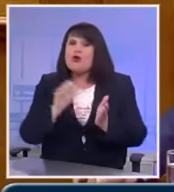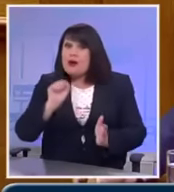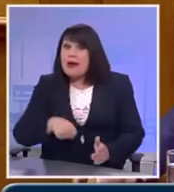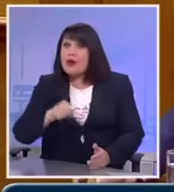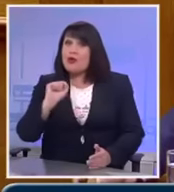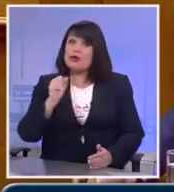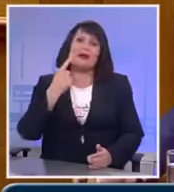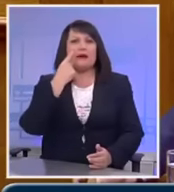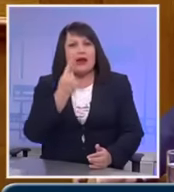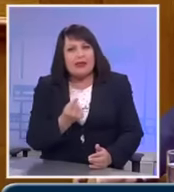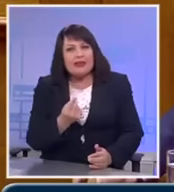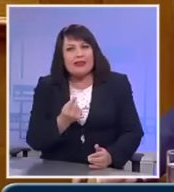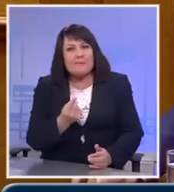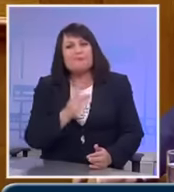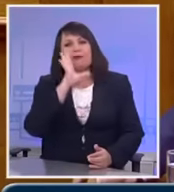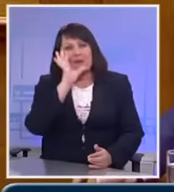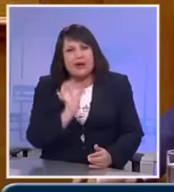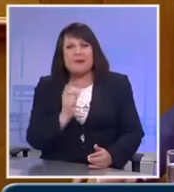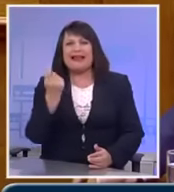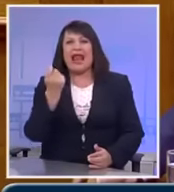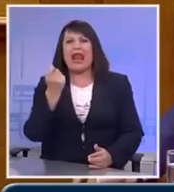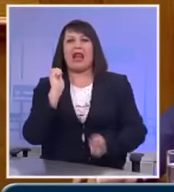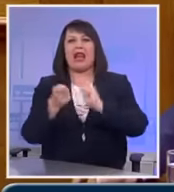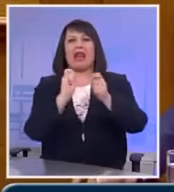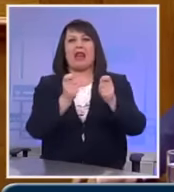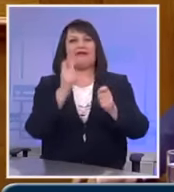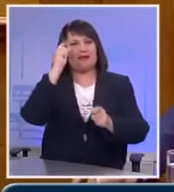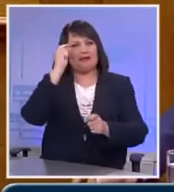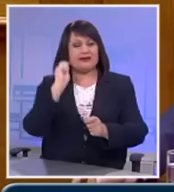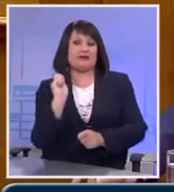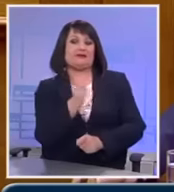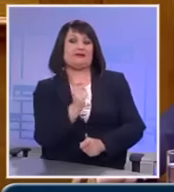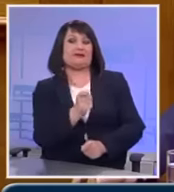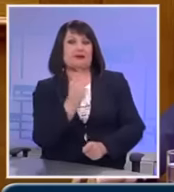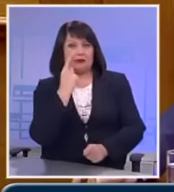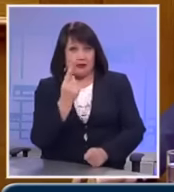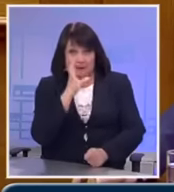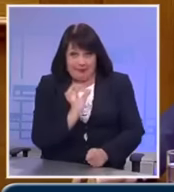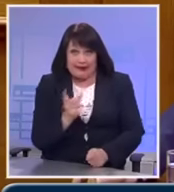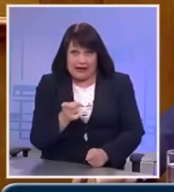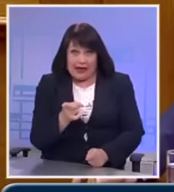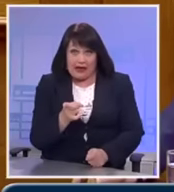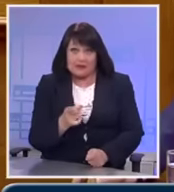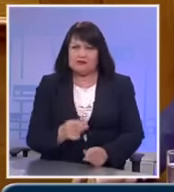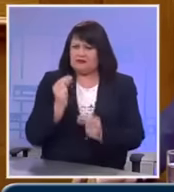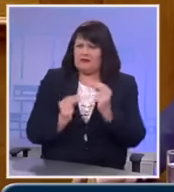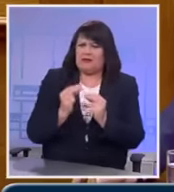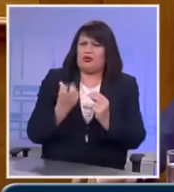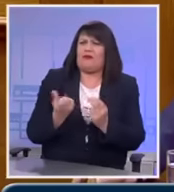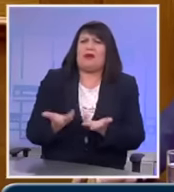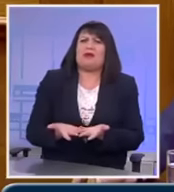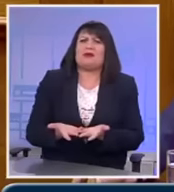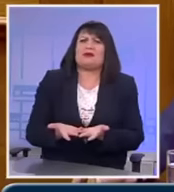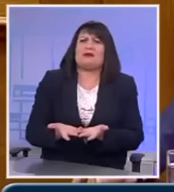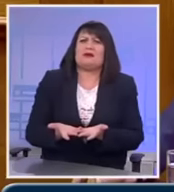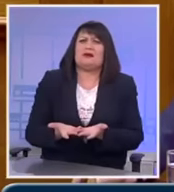αν δικαιολογούνται όντως τα ποσά που ζητούν από τους φοιτητές για μεταπτυχιακά προγράμματα τι πρόβλημα έχετε με αυτό είστε